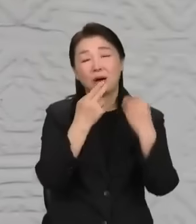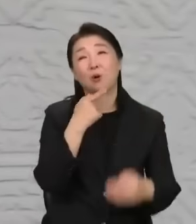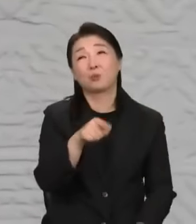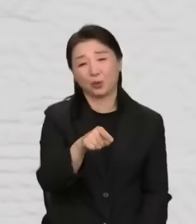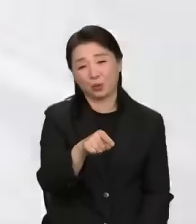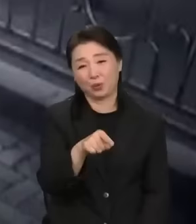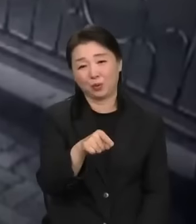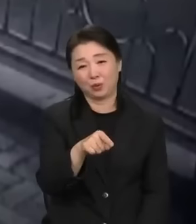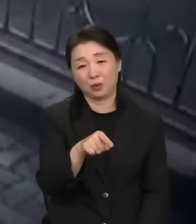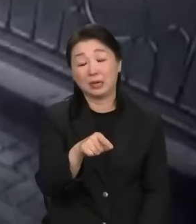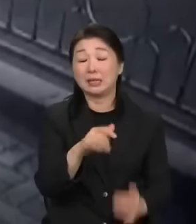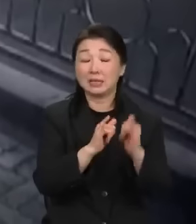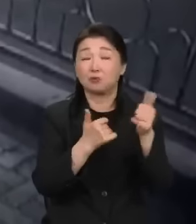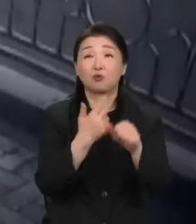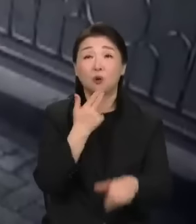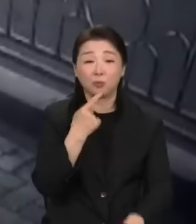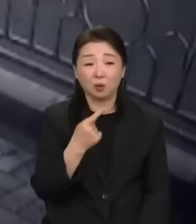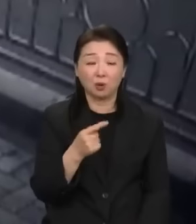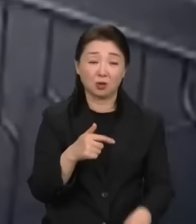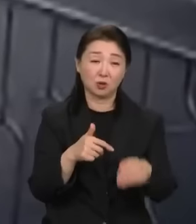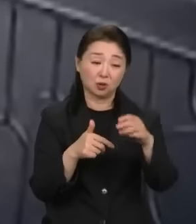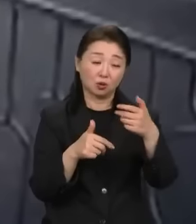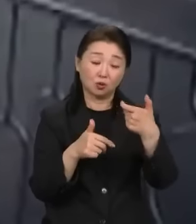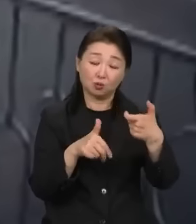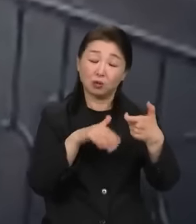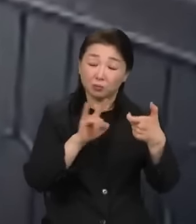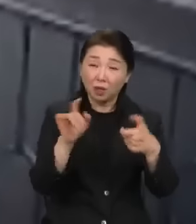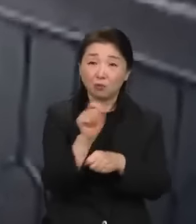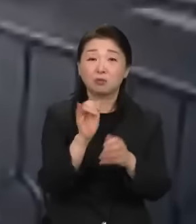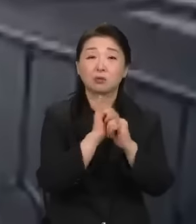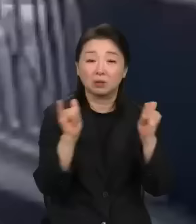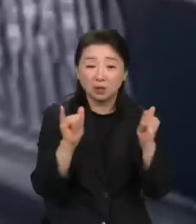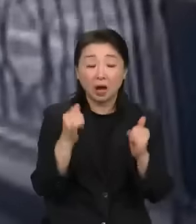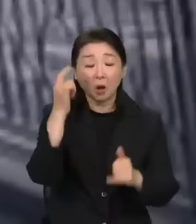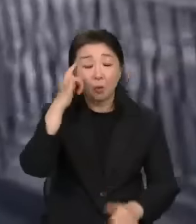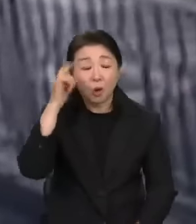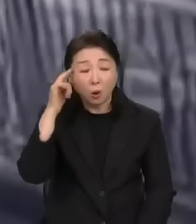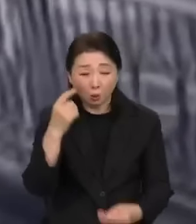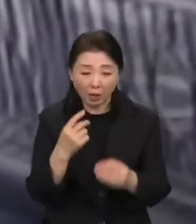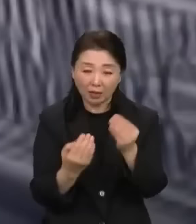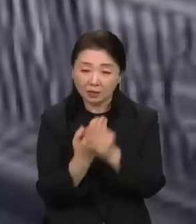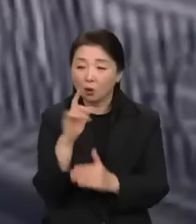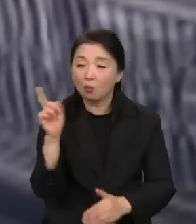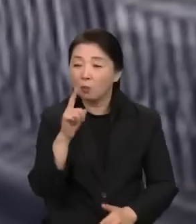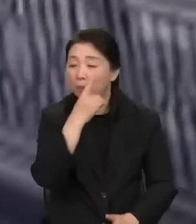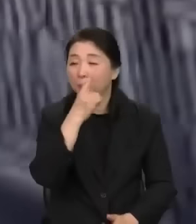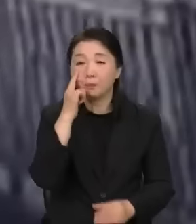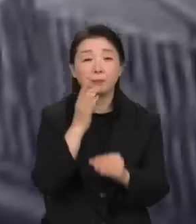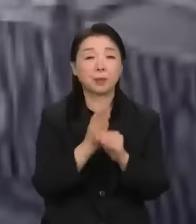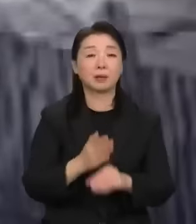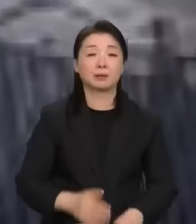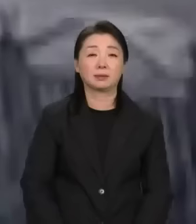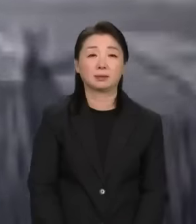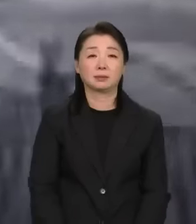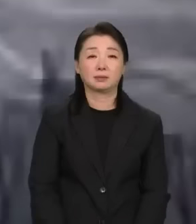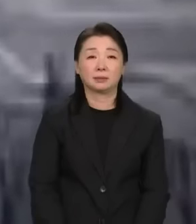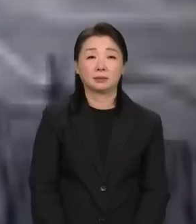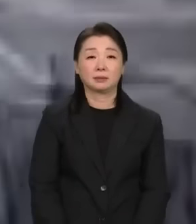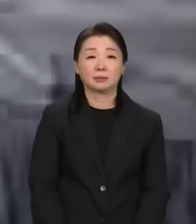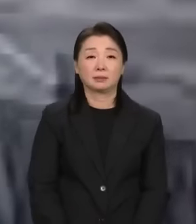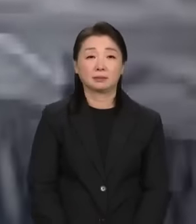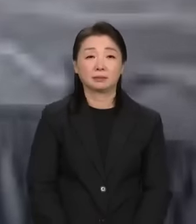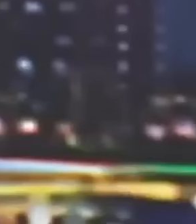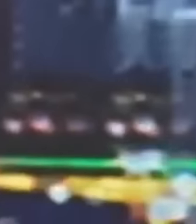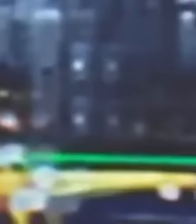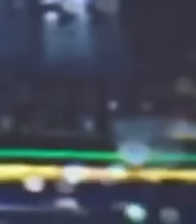차량을 세워두고 내린 60대 운전자와 작업자 2명을 상대로 정확한 사고 경위를 조사 중입니다. JTBC 구석찬입니다.